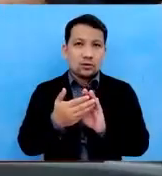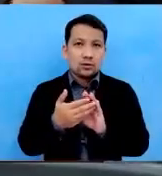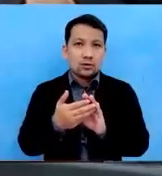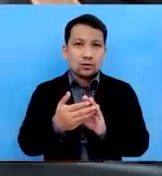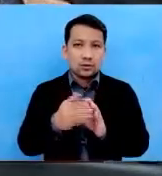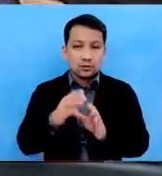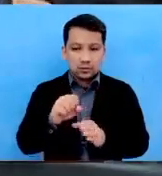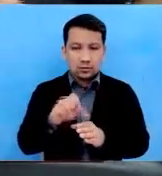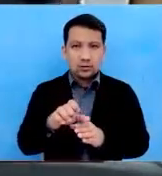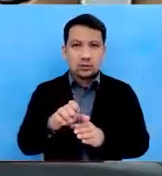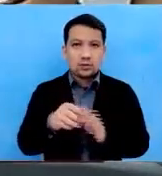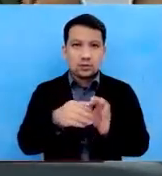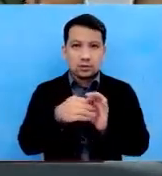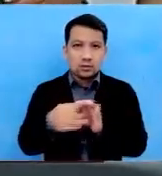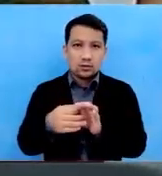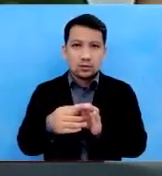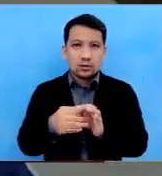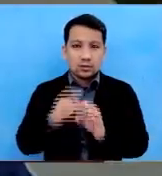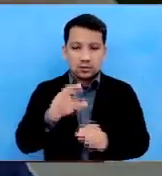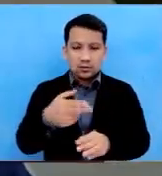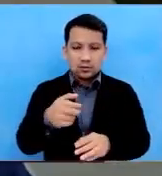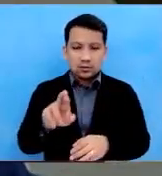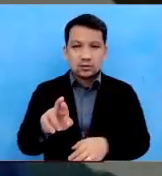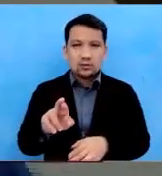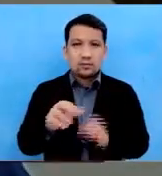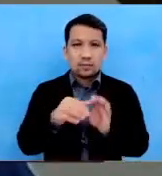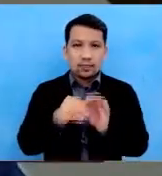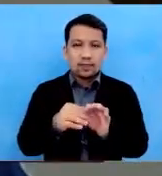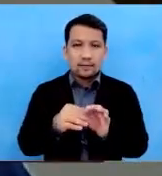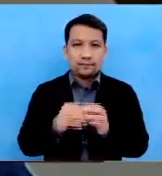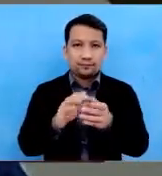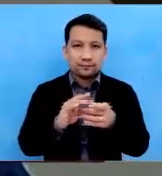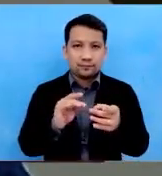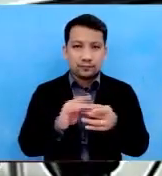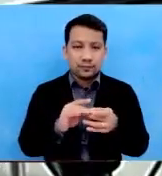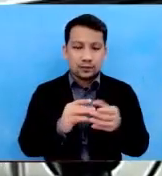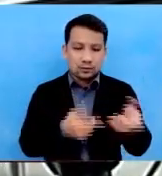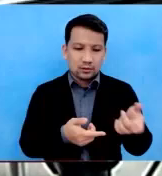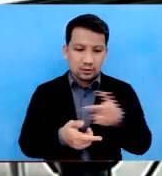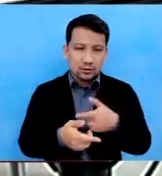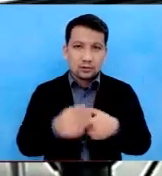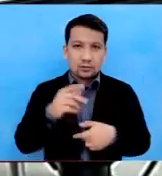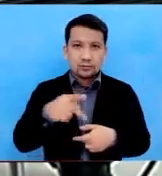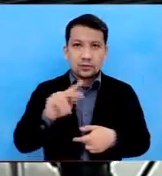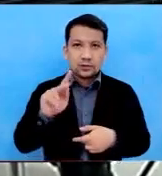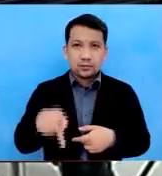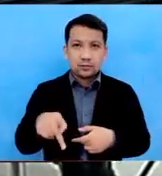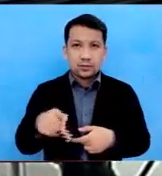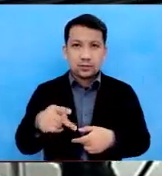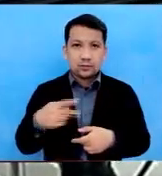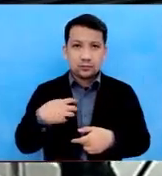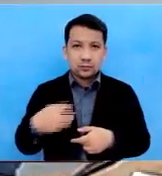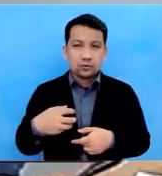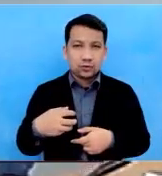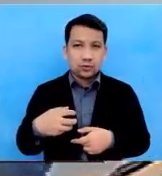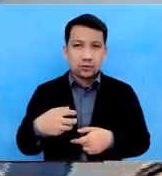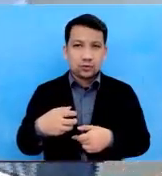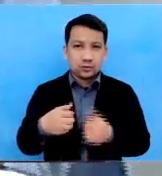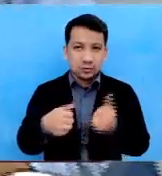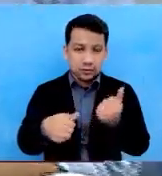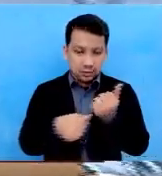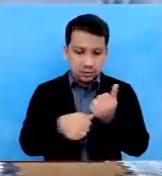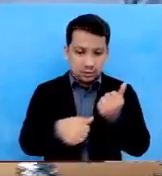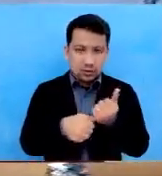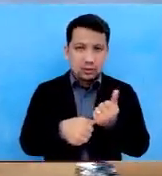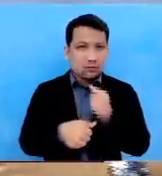Mabasa kasama ang Commission on Human Rights. Kwento ni Roy, inalok na siya ng PNP na bigyan ng police escort pero tinanggihan niya ito. Sapat na